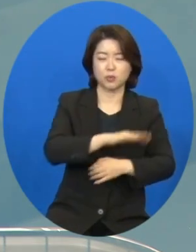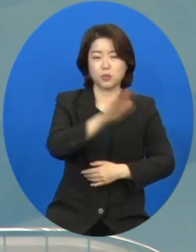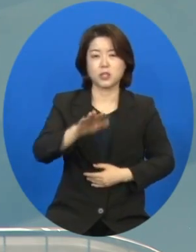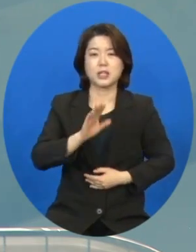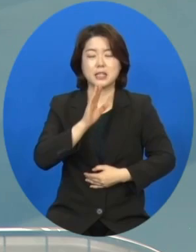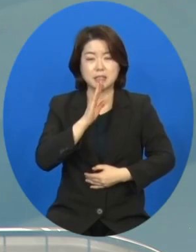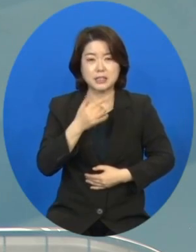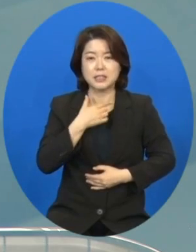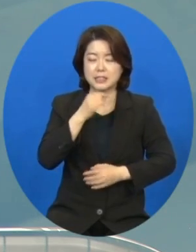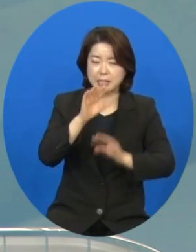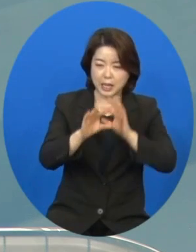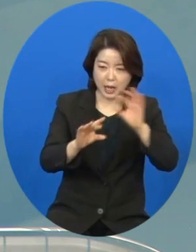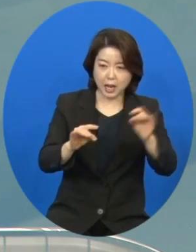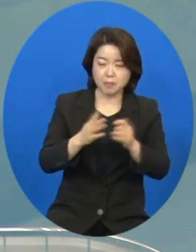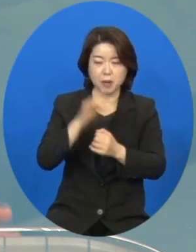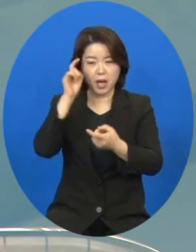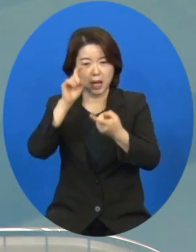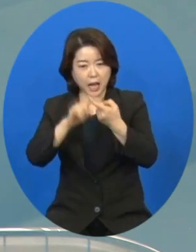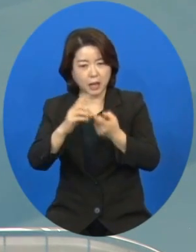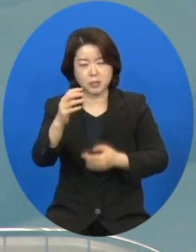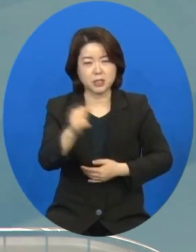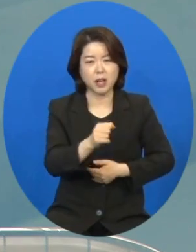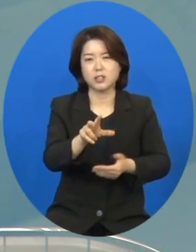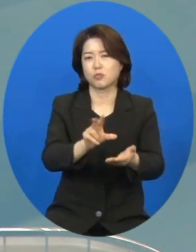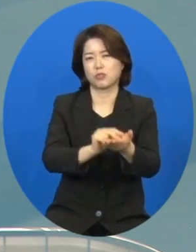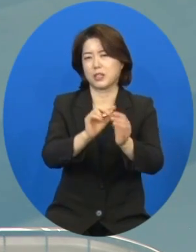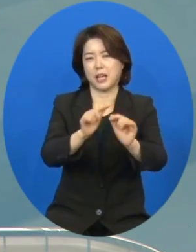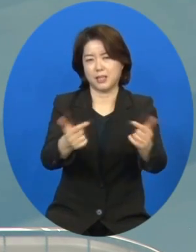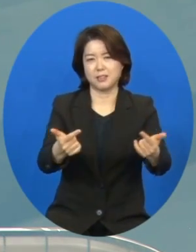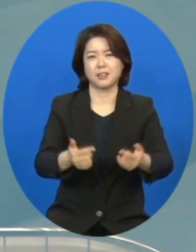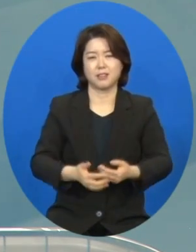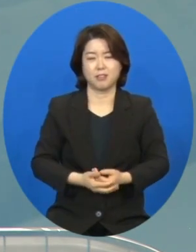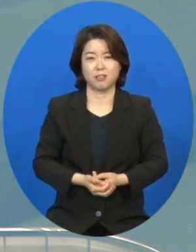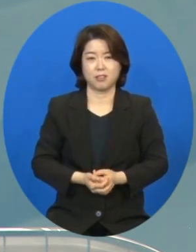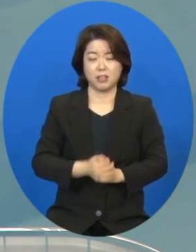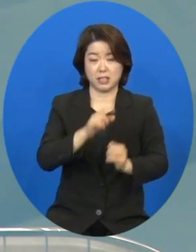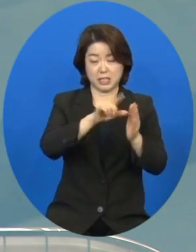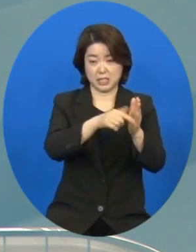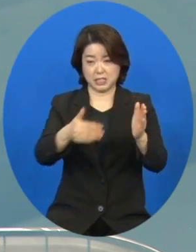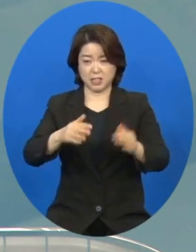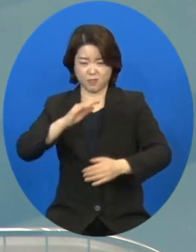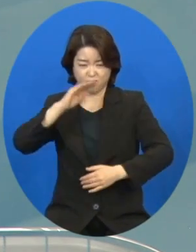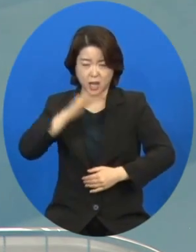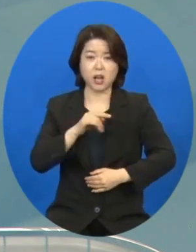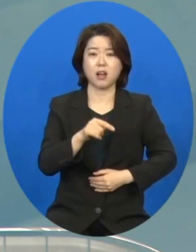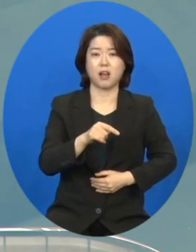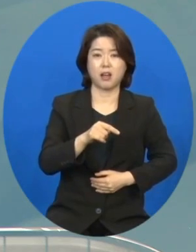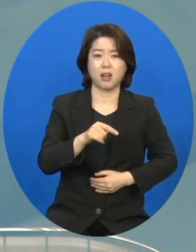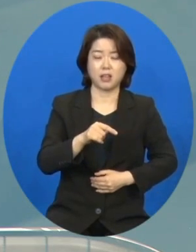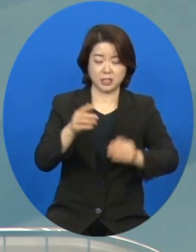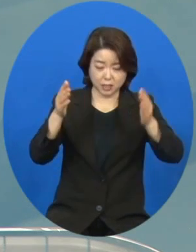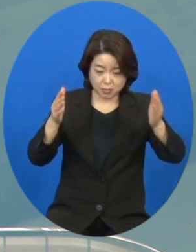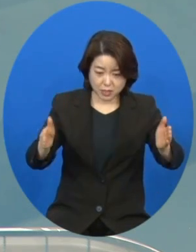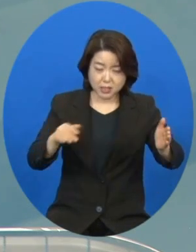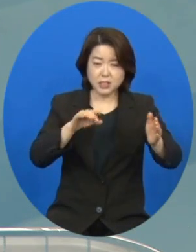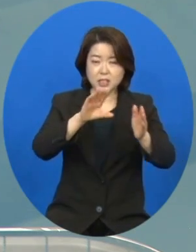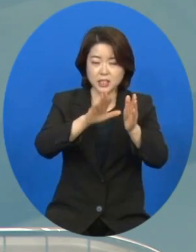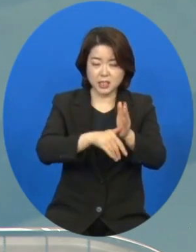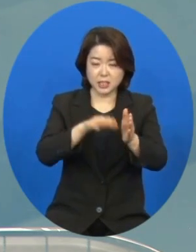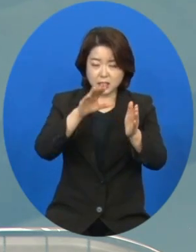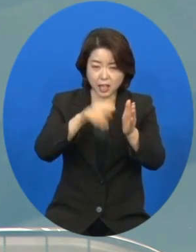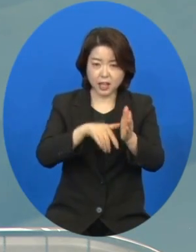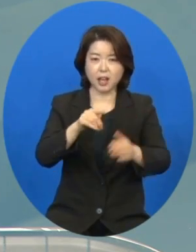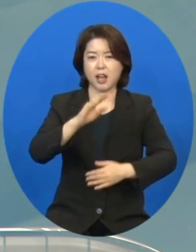갈망하거나 관심하거나 할 문제가 아닌 거죠. 세월이 악하다고 때가 악하다고